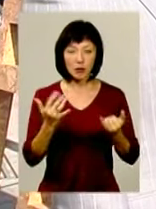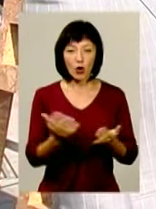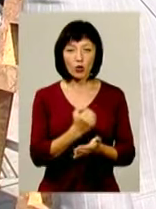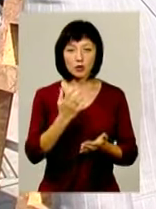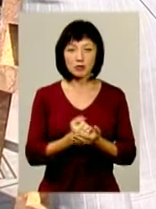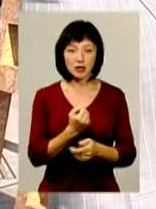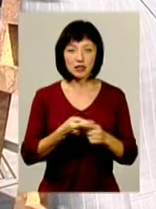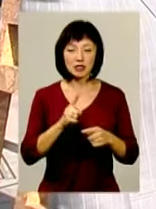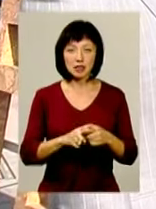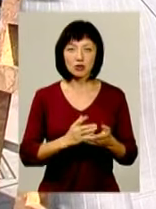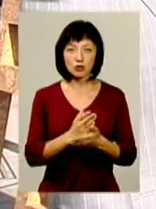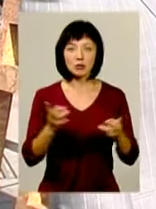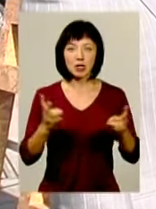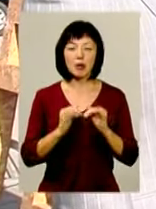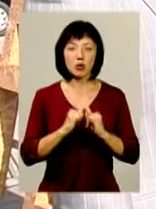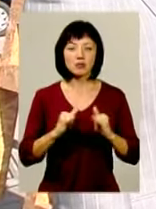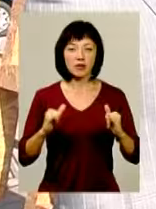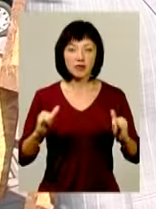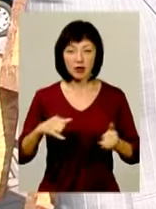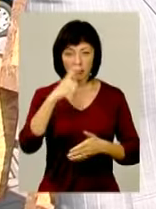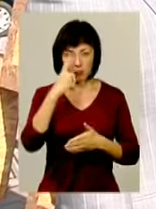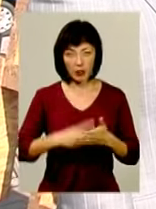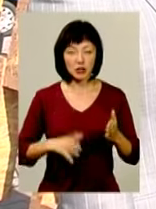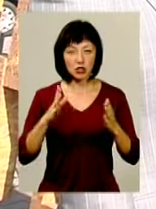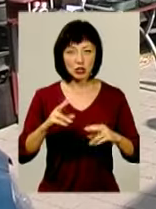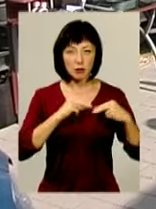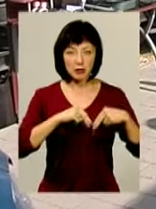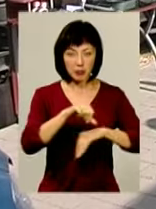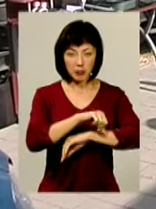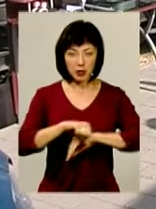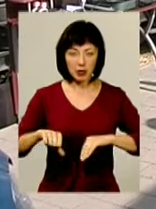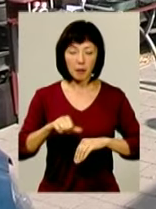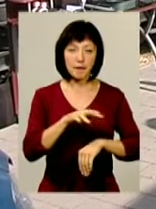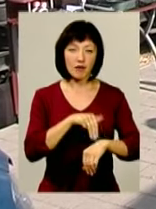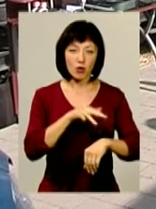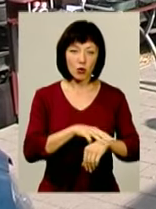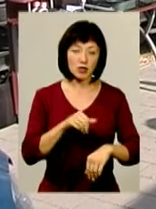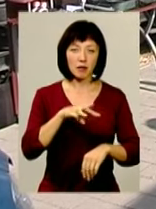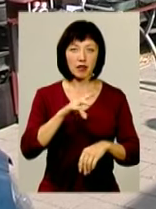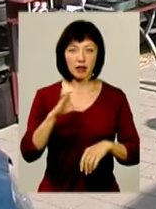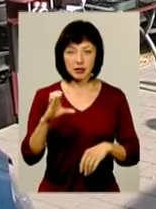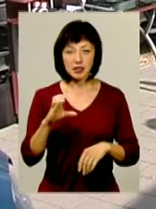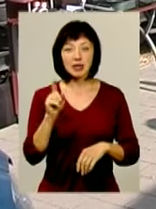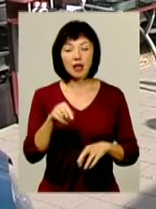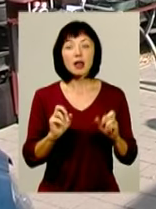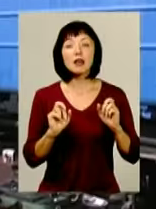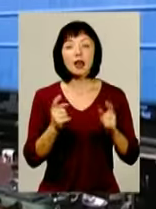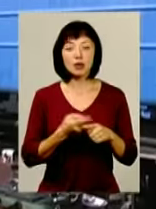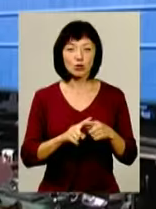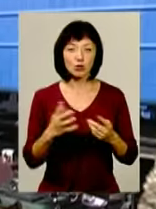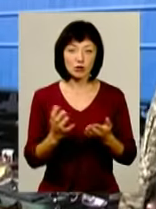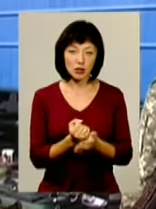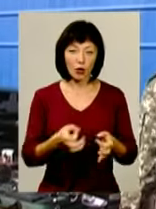кінологічної служби, її все ж потрібно розвивати. Переконані не лише митники, а й прикордонники, правоохоронці, надзвичайники. Тож те, як саме цього